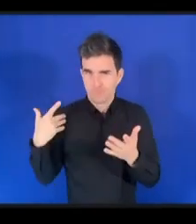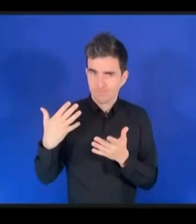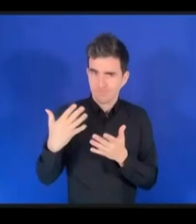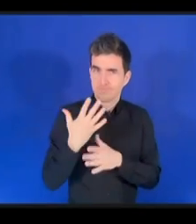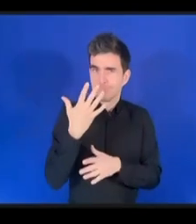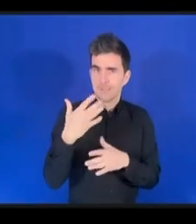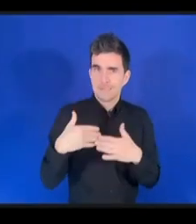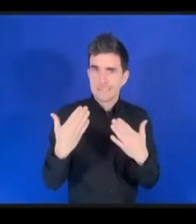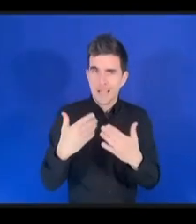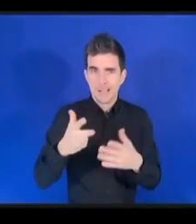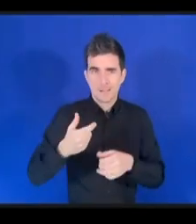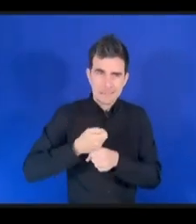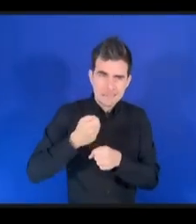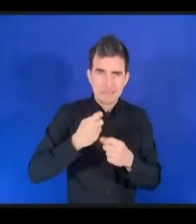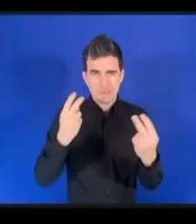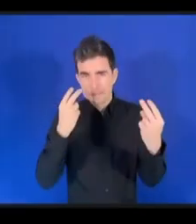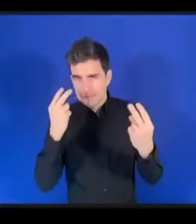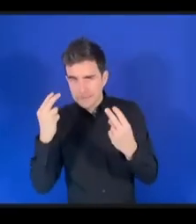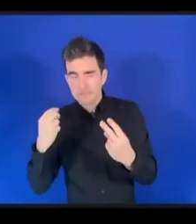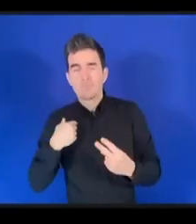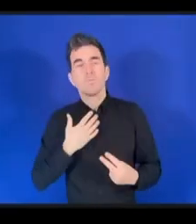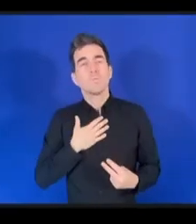さん、本当にありがとうございました。